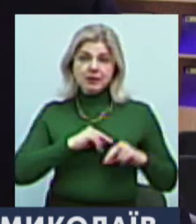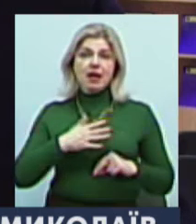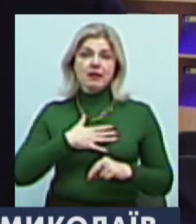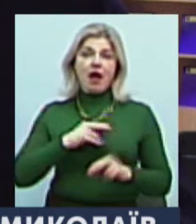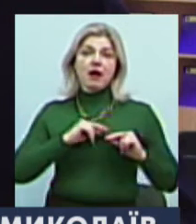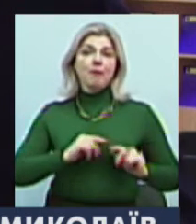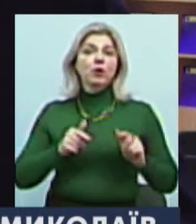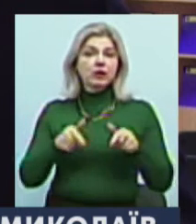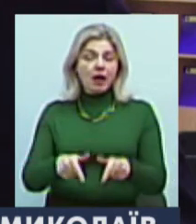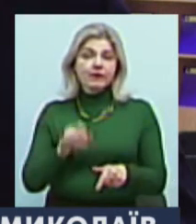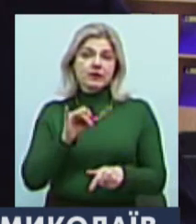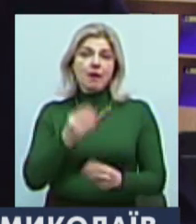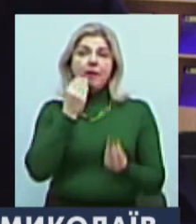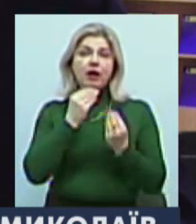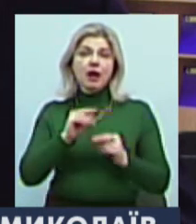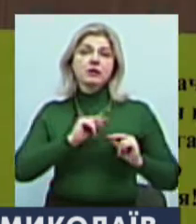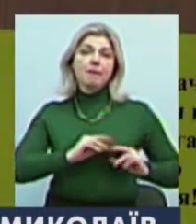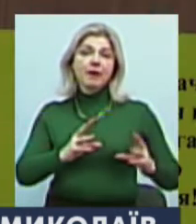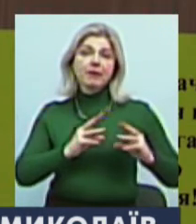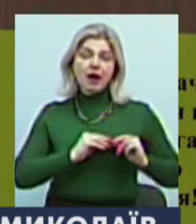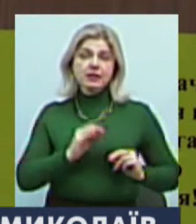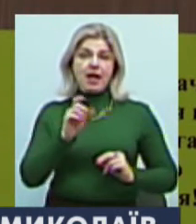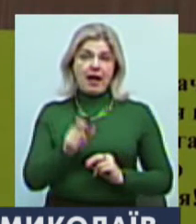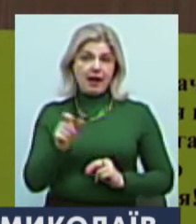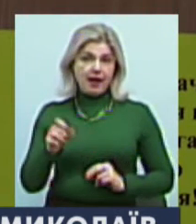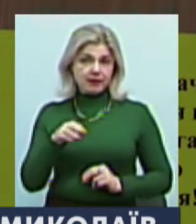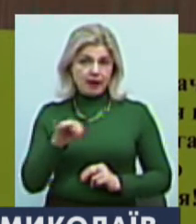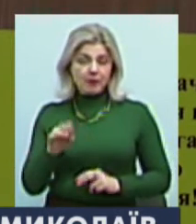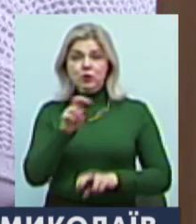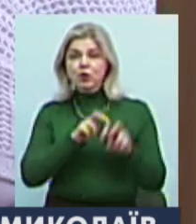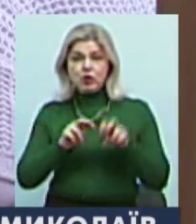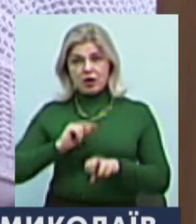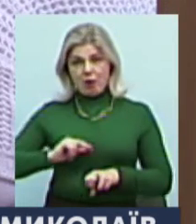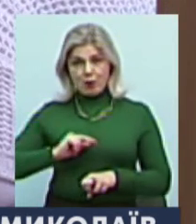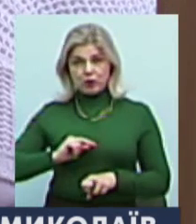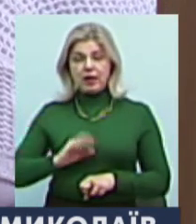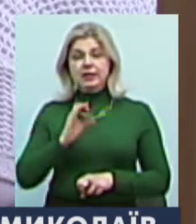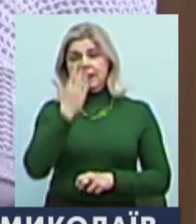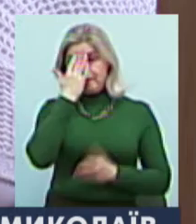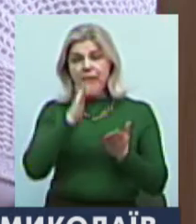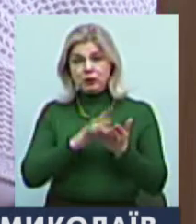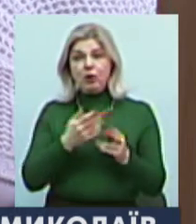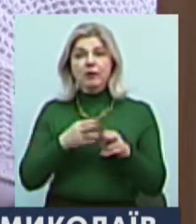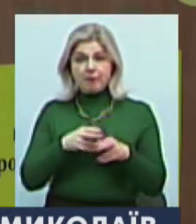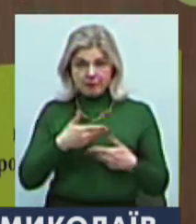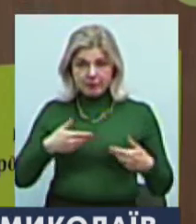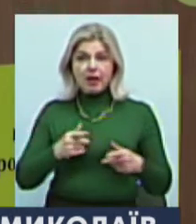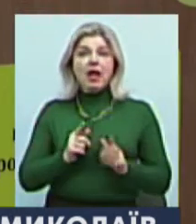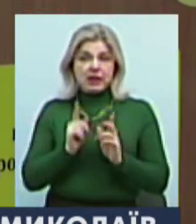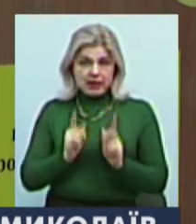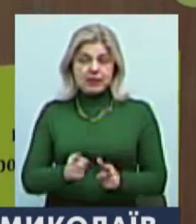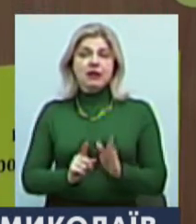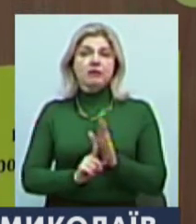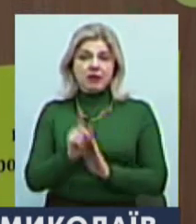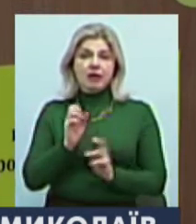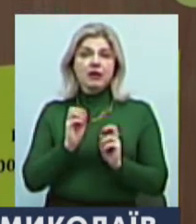роботодавцями і покращити співпрацю з нашим клієнтом, тобто з шукачами роботи. З цією метою ми дійсно ввели таку категорію,